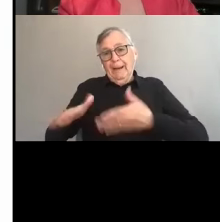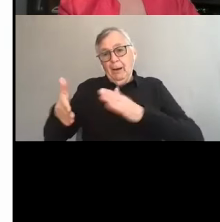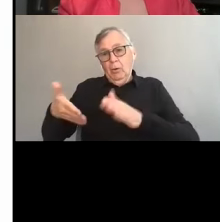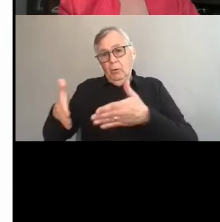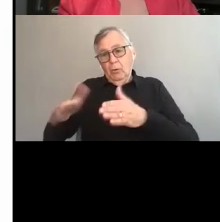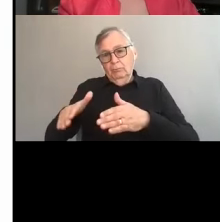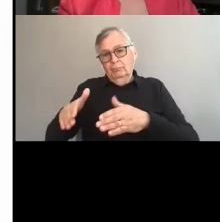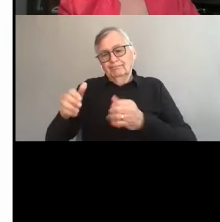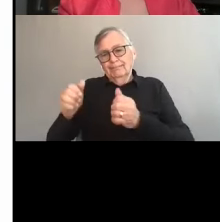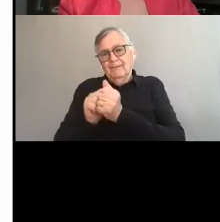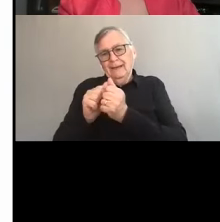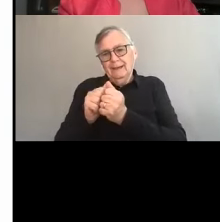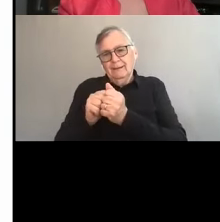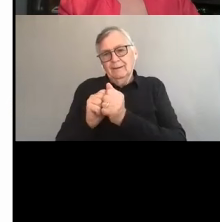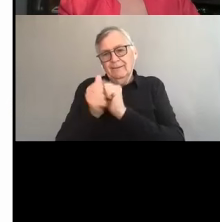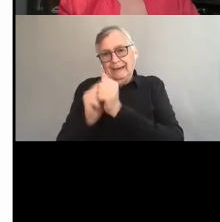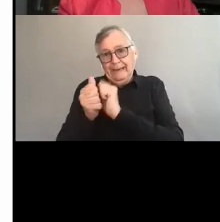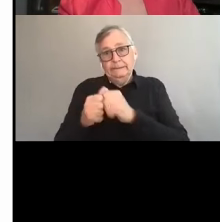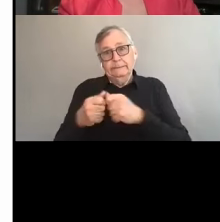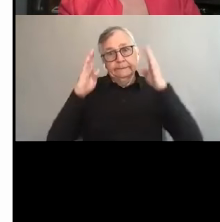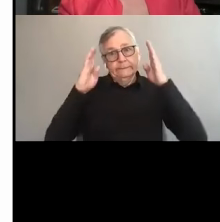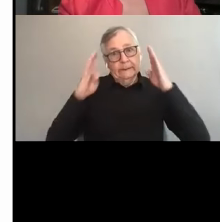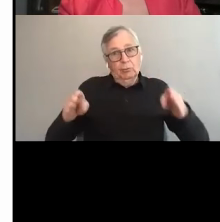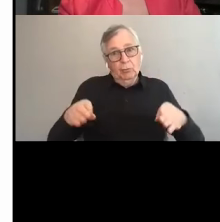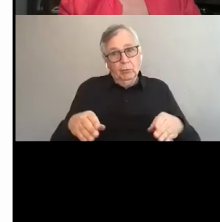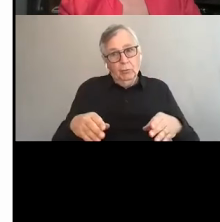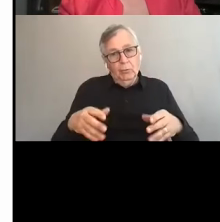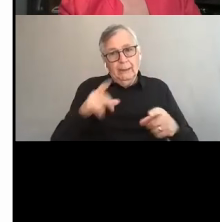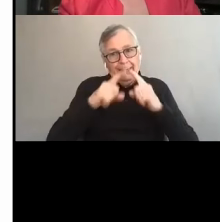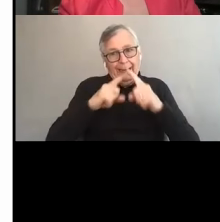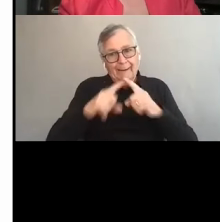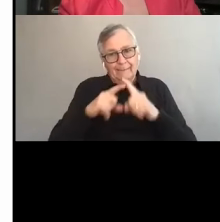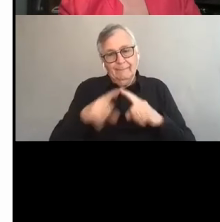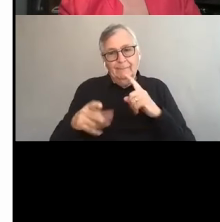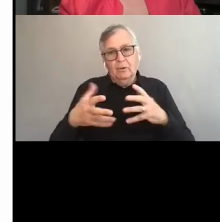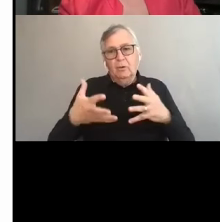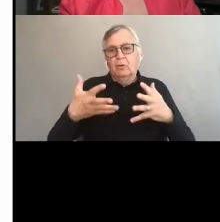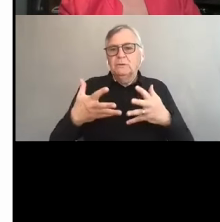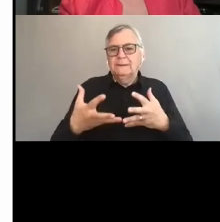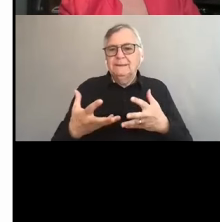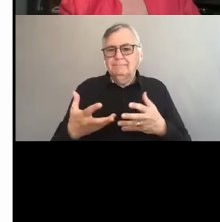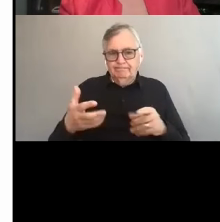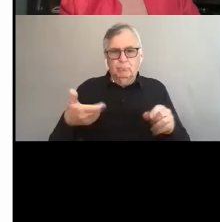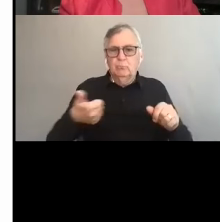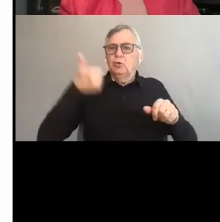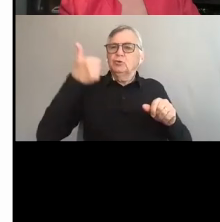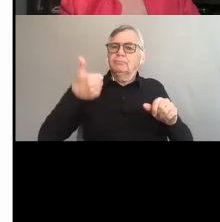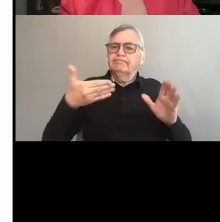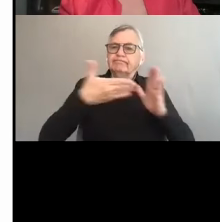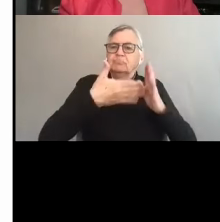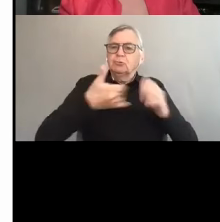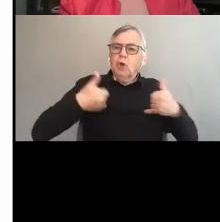variants. Donc, c'est pour ça qu'on prend ça au sérieux, d'autant plus qu'il s'attaque encore plus aux jeunes, alors ce qu'on n'avait pas